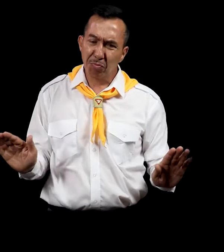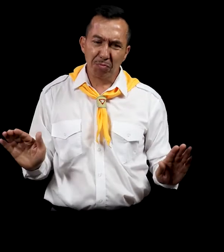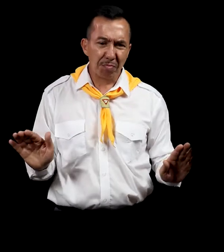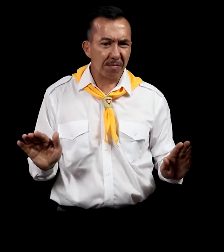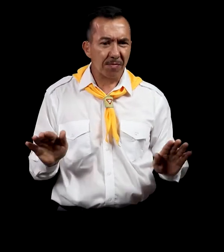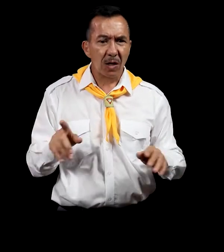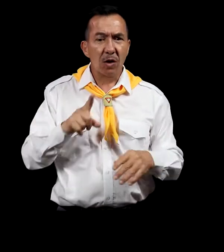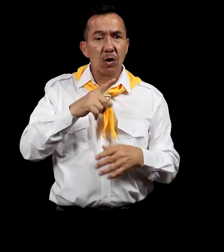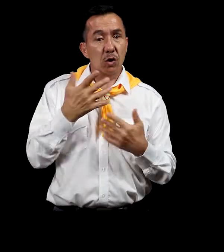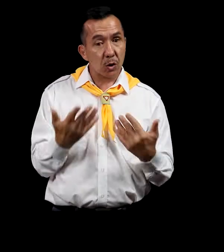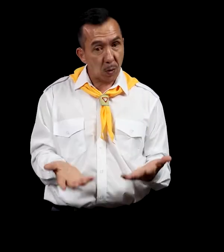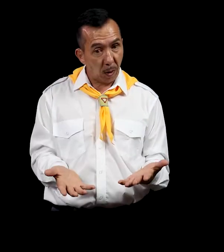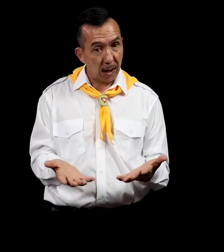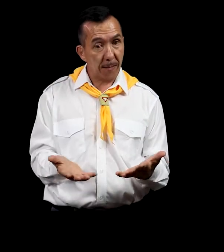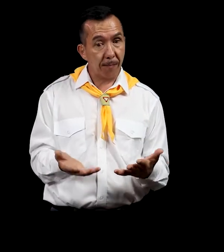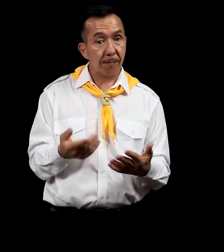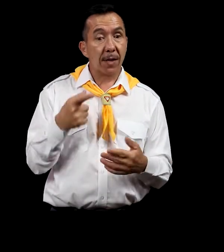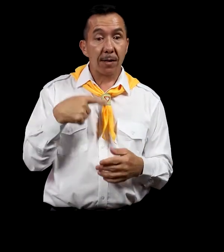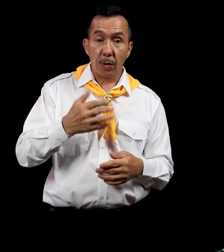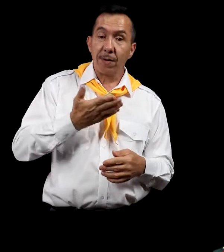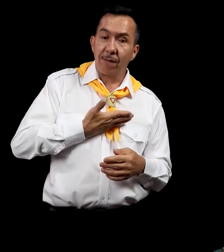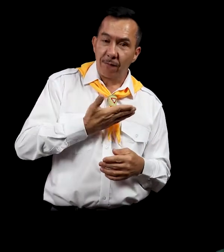nie. So,